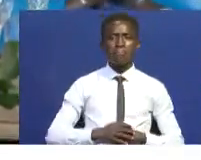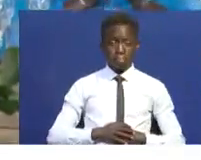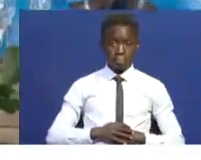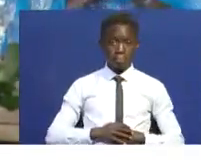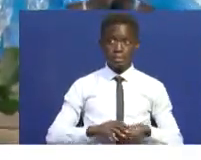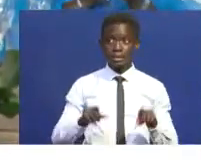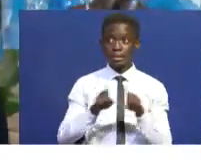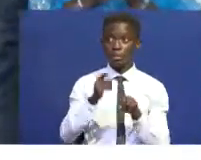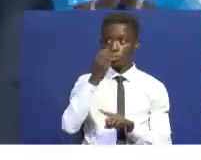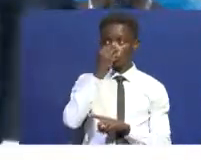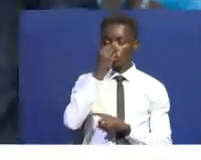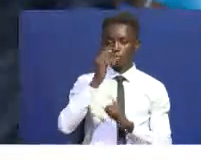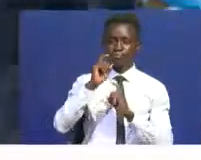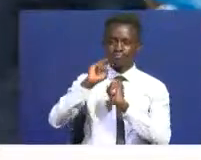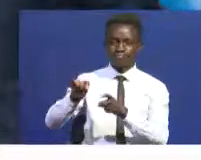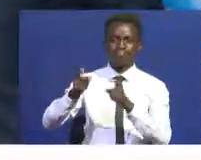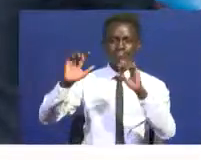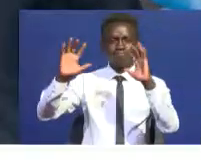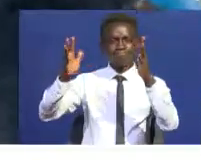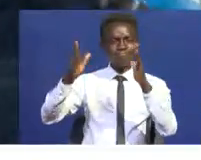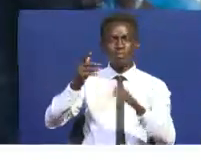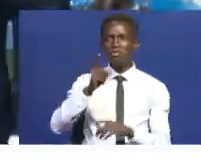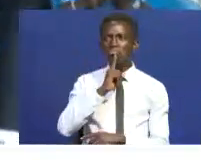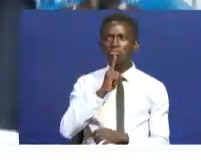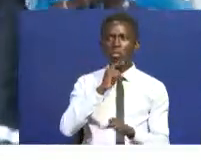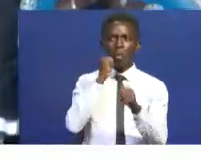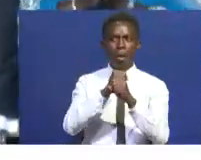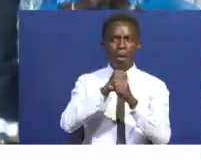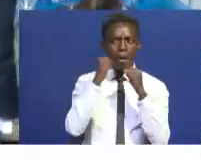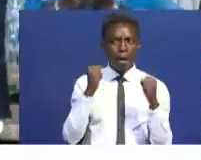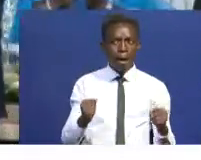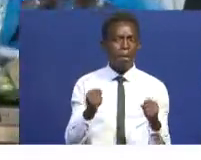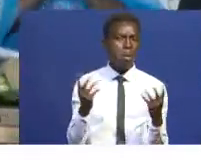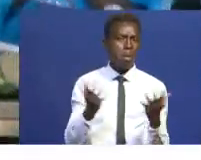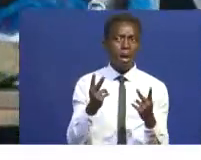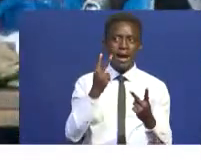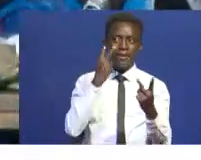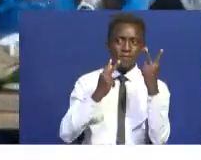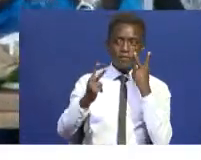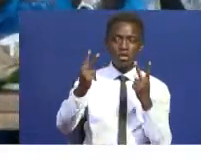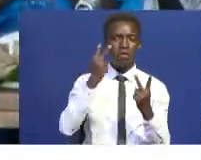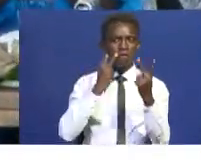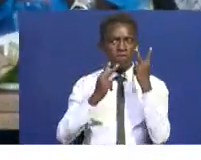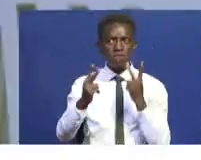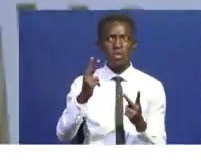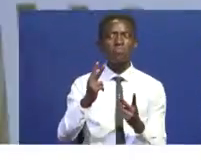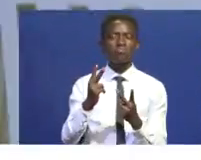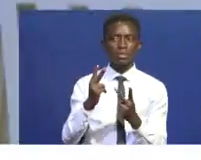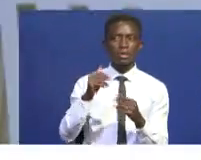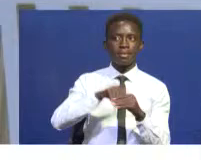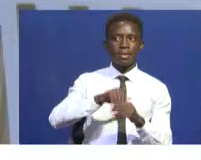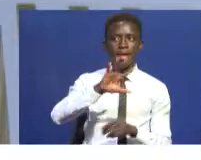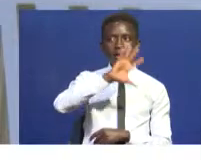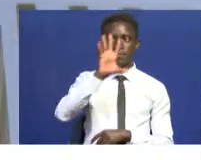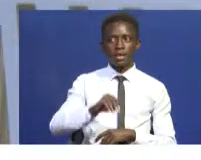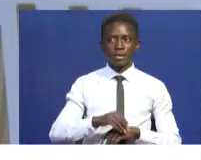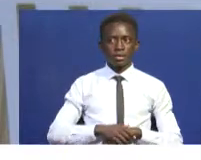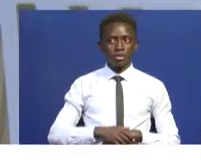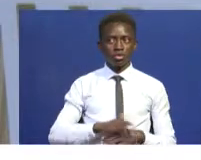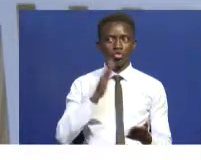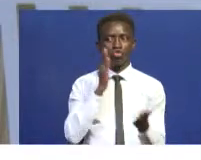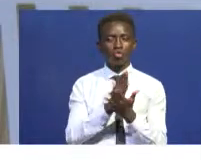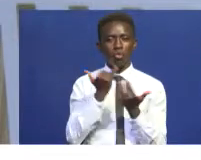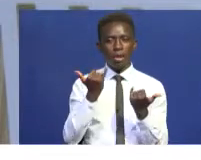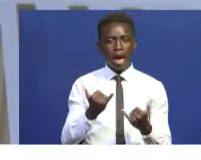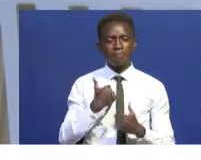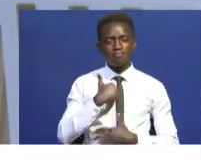kwake na tuzo hiyo, akiahidi kujizatiti kutimiza maono ya viongozi wa sisi barani Afrika. It's a humbling